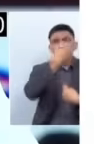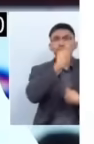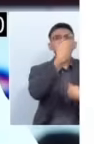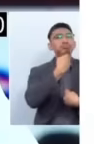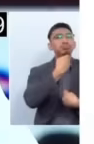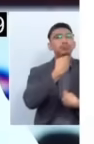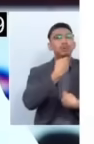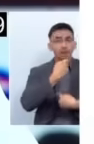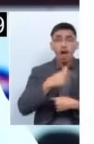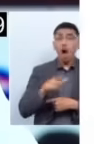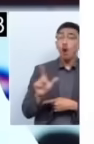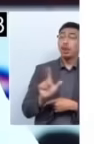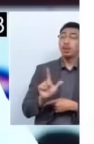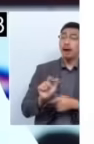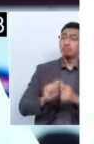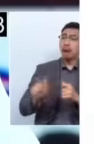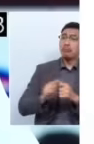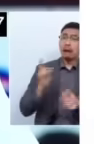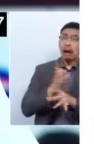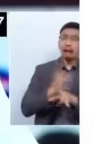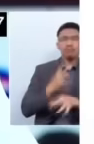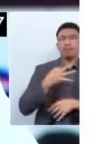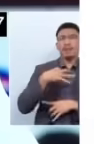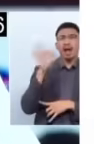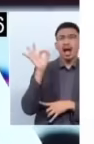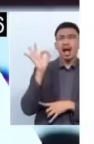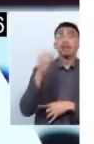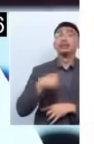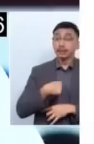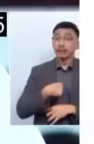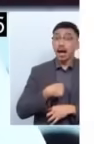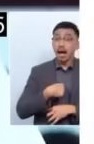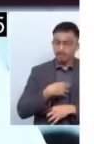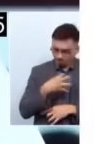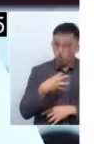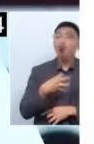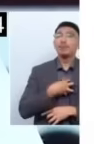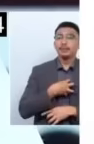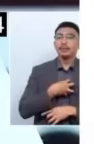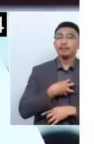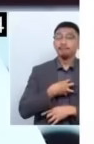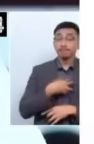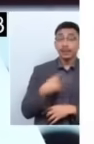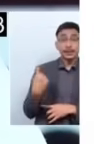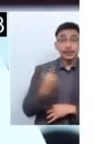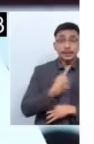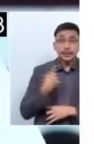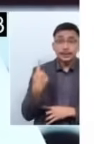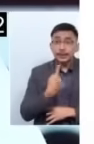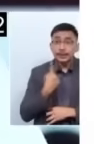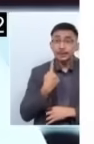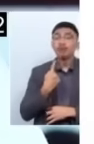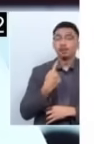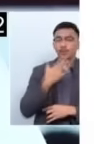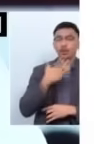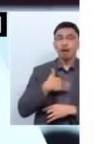berkomunikasi, sulit untuk menjajaki kerjasama. Bahkan mungkin dulu pernah ada statement bahwa partai tertentu tidak akan pernah komunikasi gitu